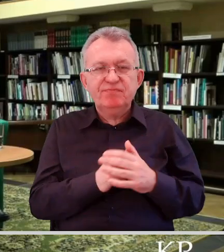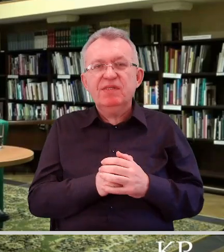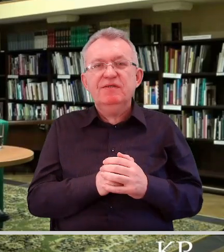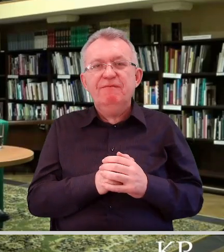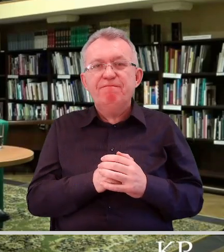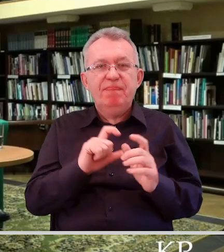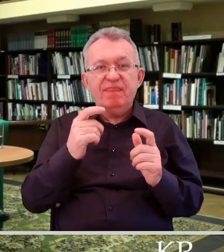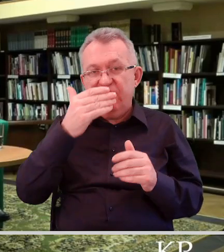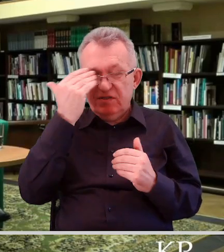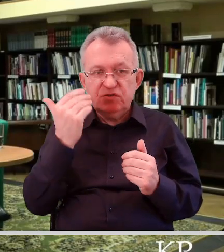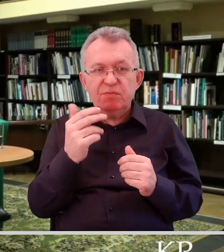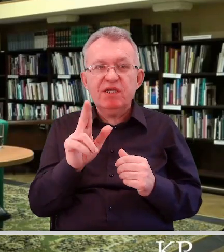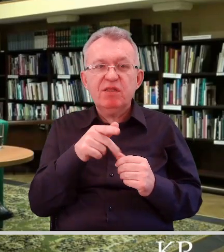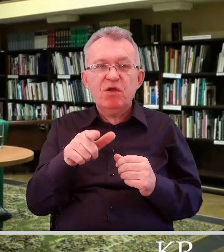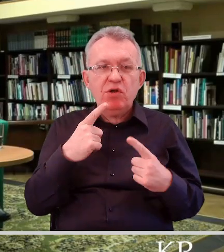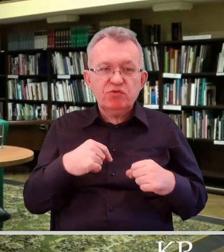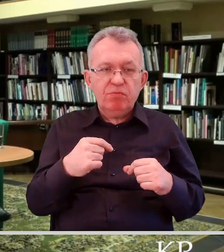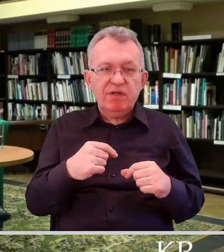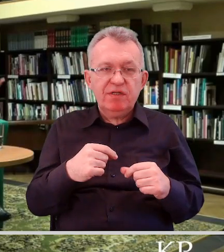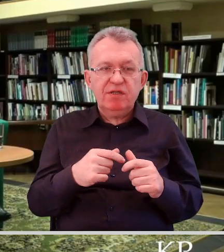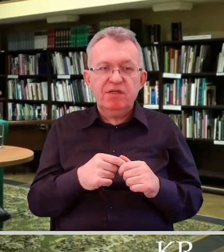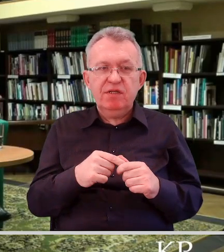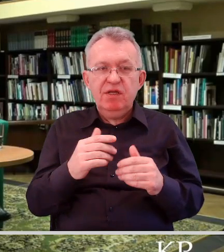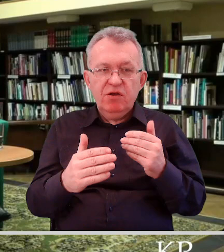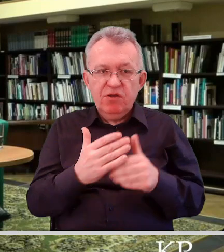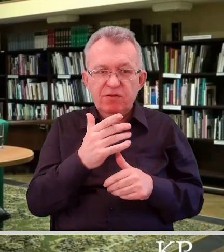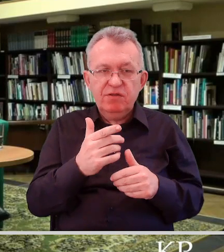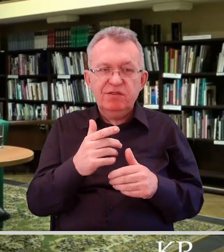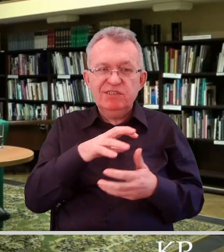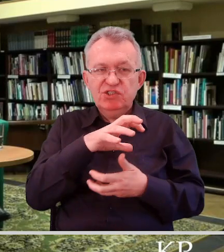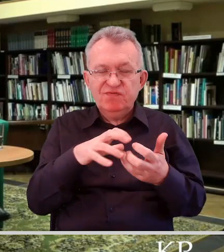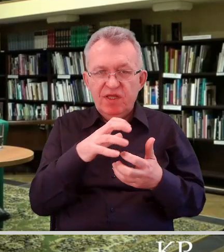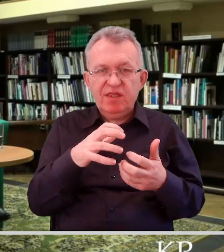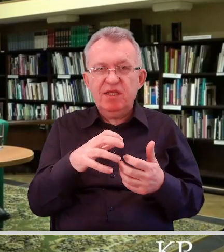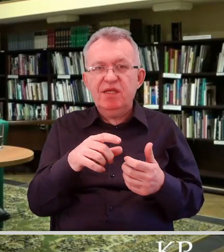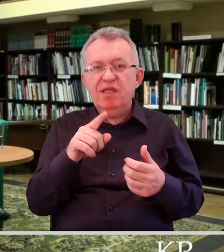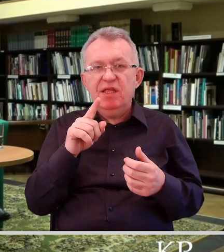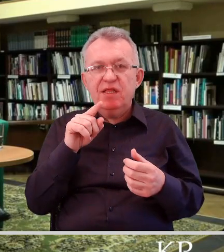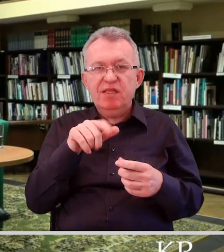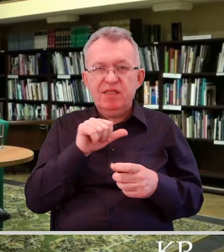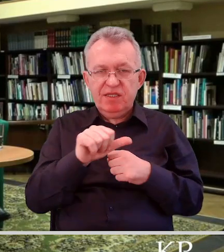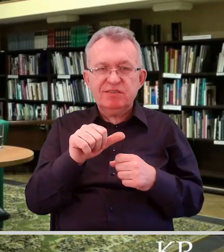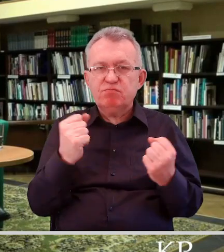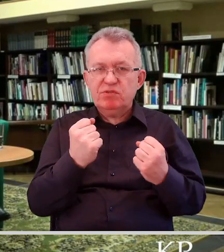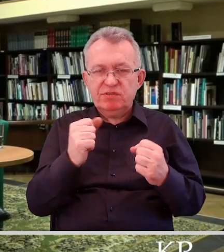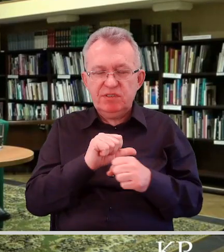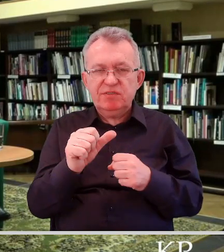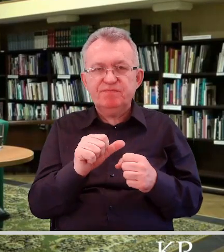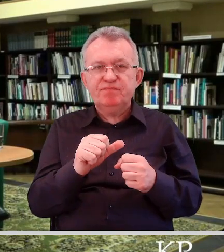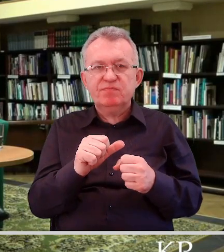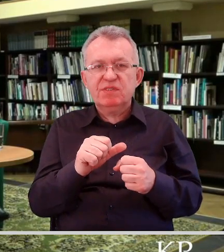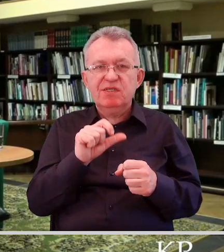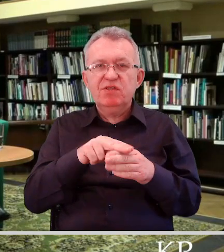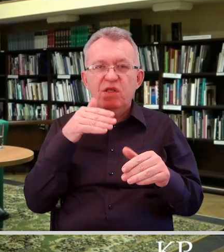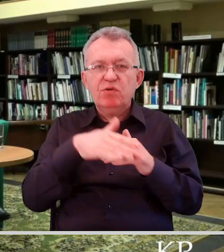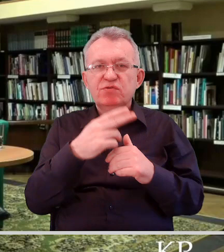ponieważ właśnie nie wiedziałam, kim jest ta osoba tak dokładnie, no więc ona odbijała świat, natomiast ona jest tam strasznie mocna, co tam zresztą w